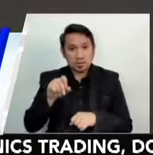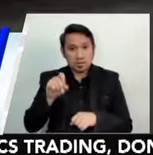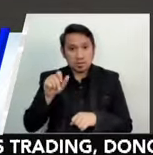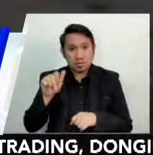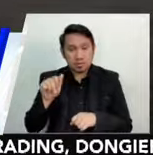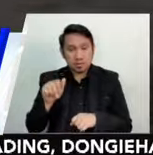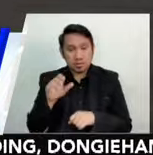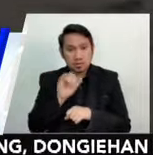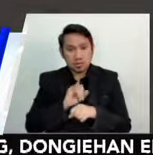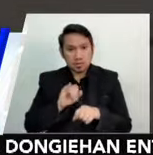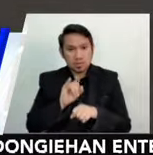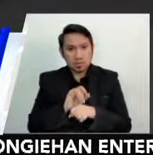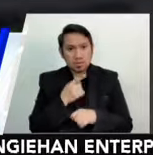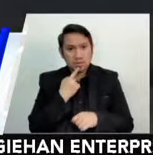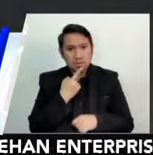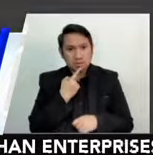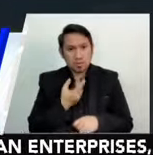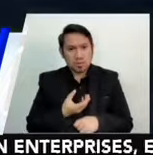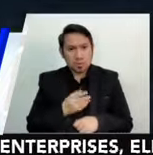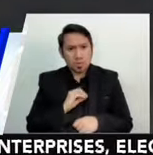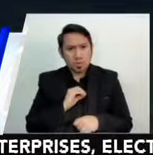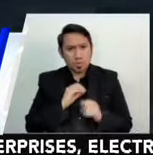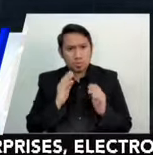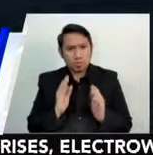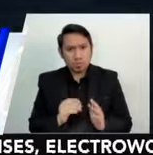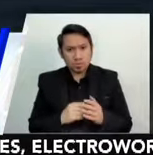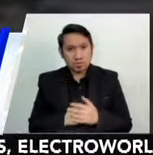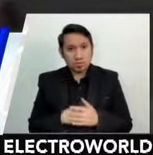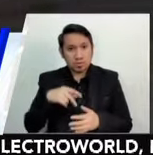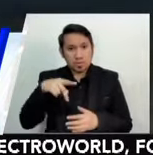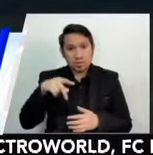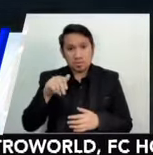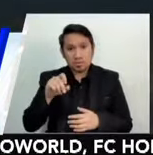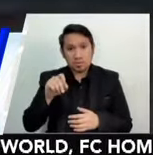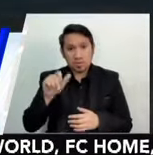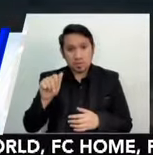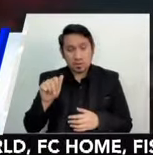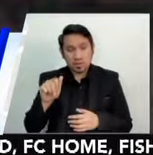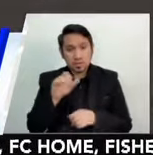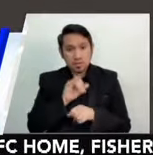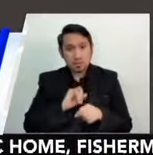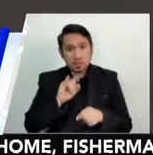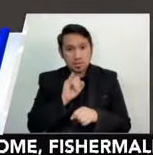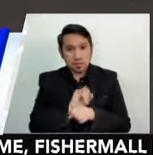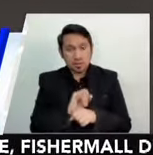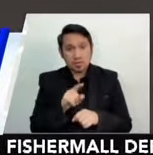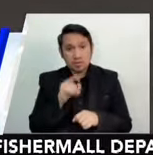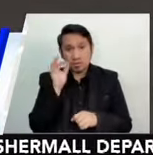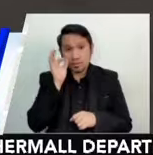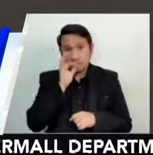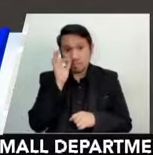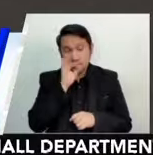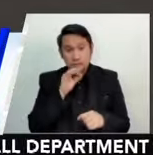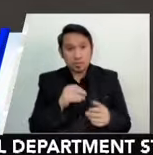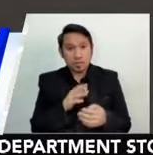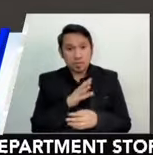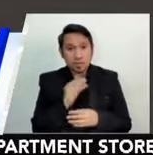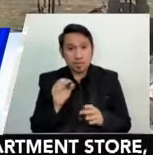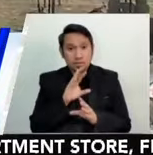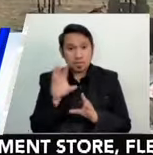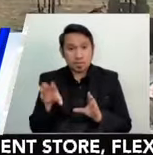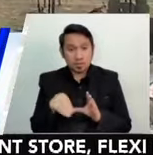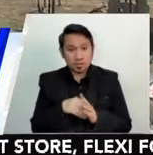may sovereignty sa lugar. Ang Pag-asa Island ay matagal na pong inuokupahan ng mga Pilipino at bahagi ng Bayan ng